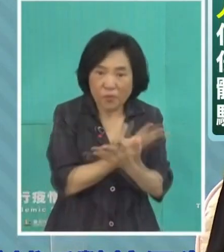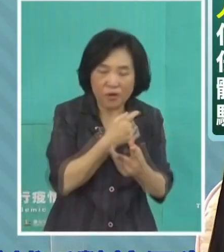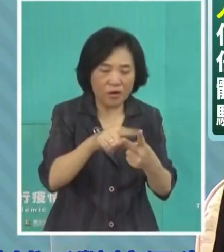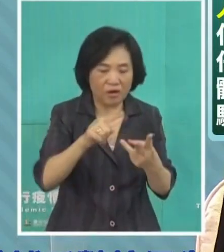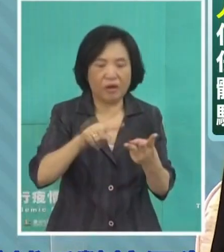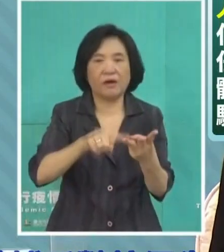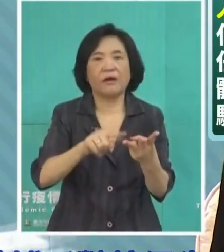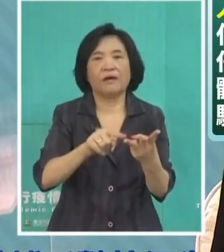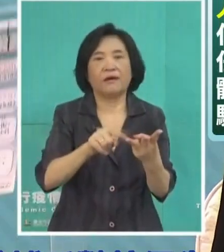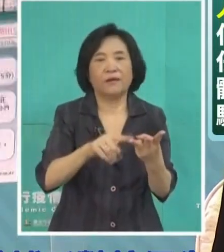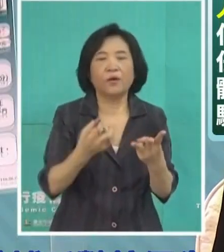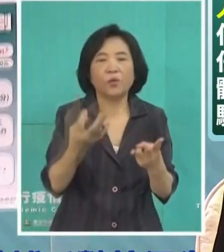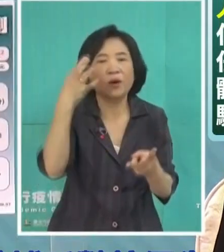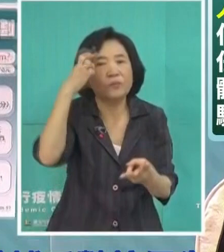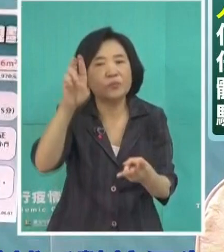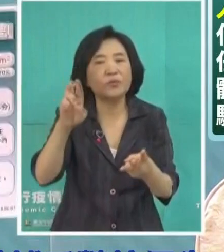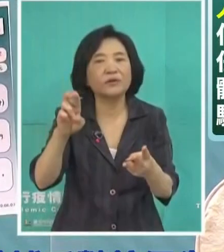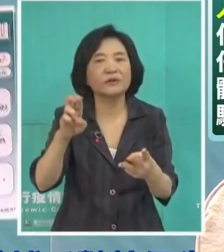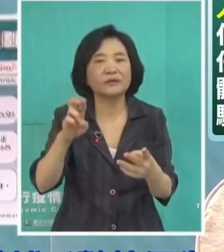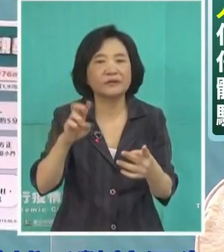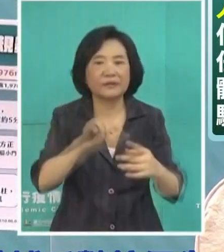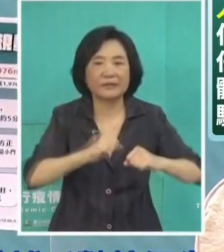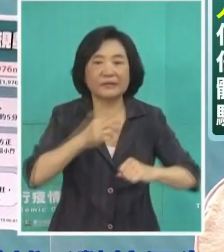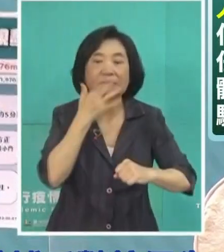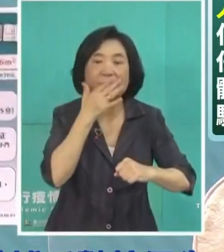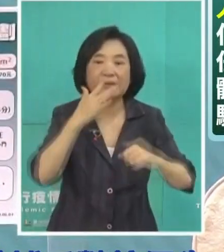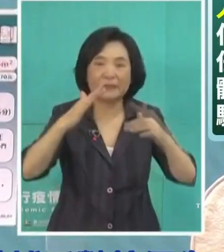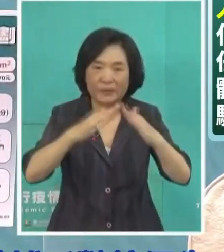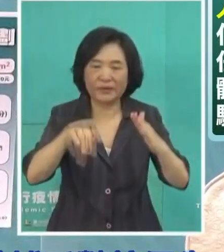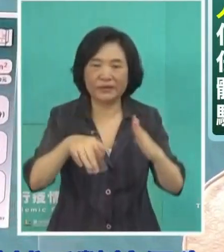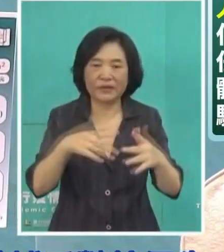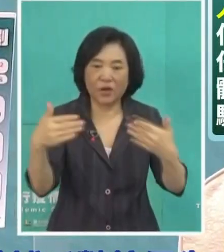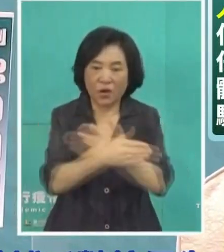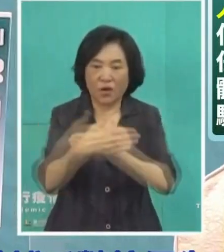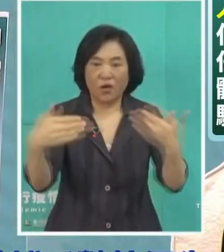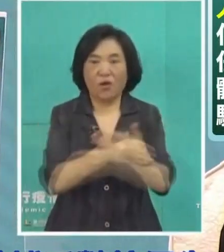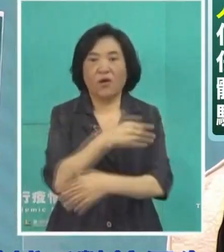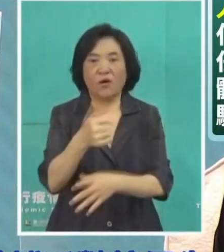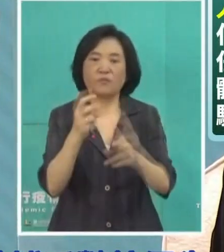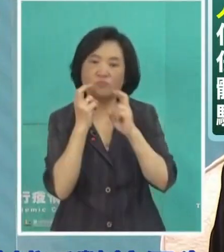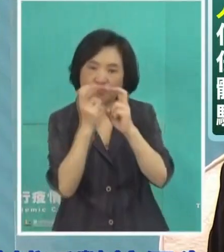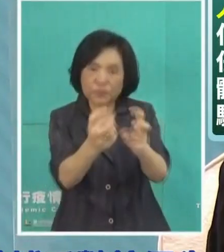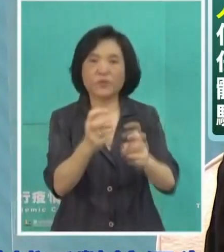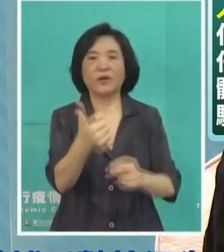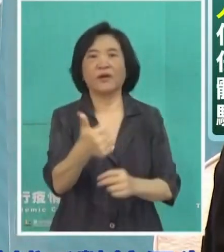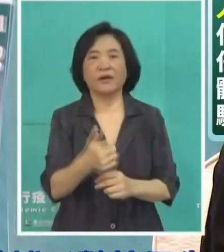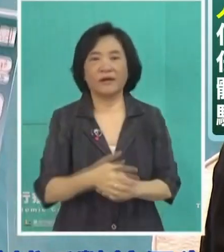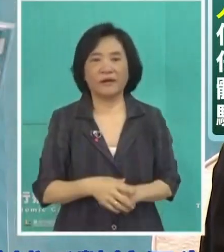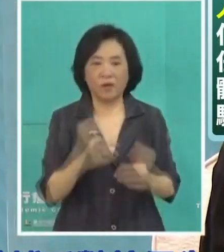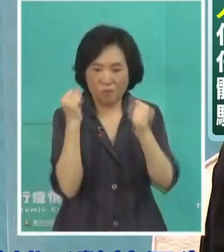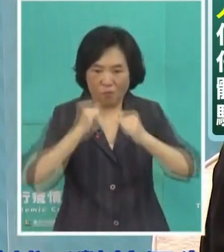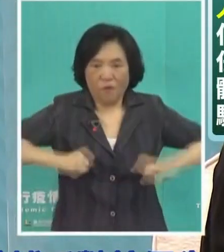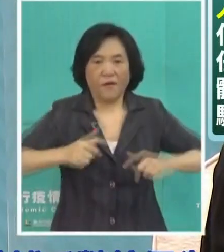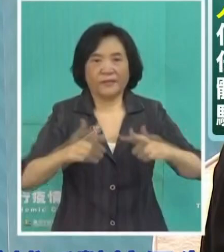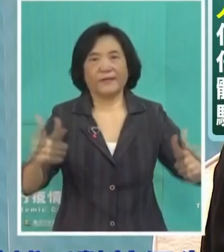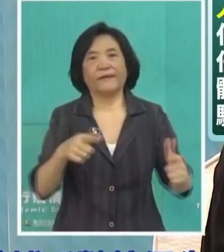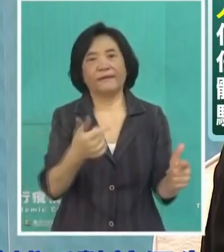来，花博是第优先的，因为花博的交通，你知道，到时候可以用捷运运送，你知道，那空间也扩